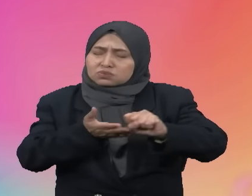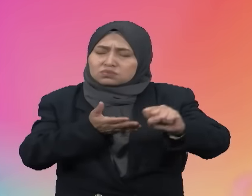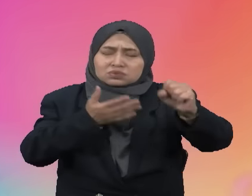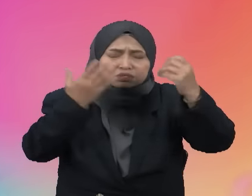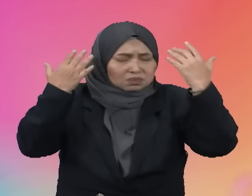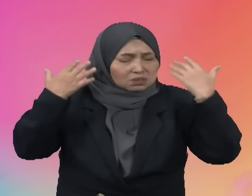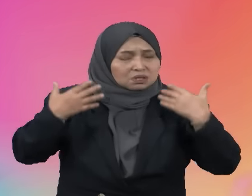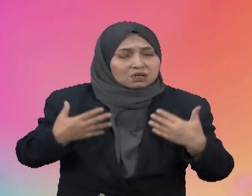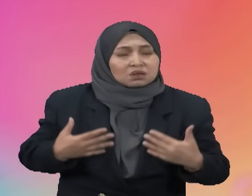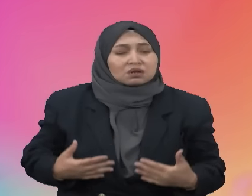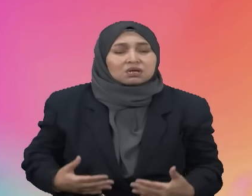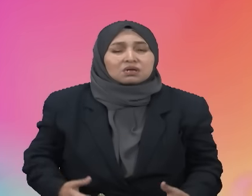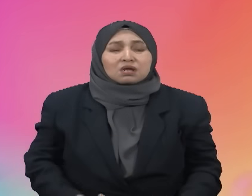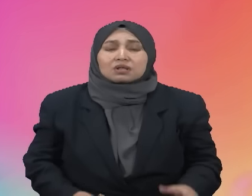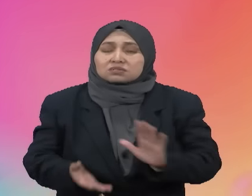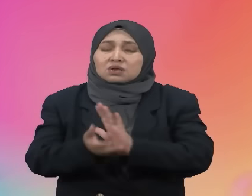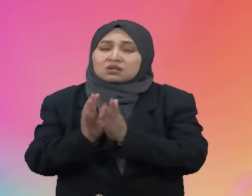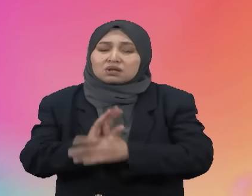يتطهرون